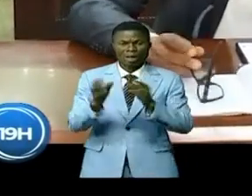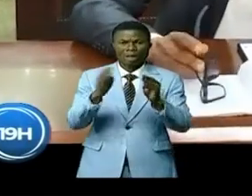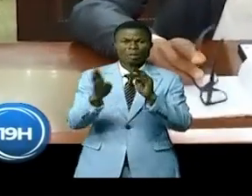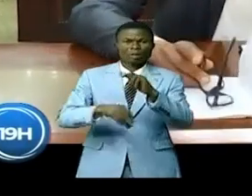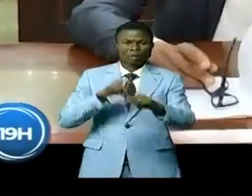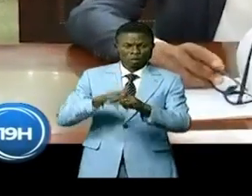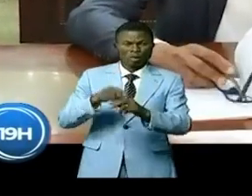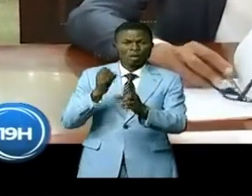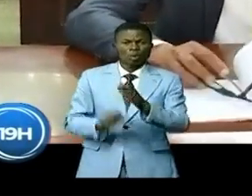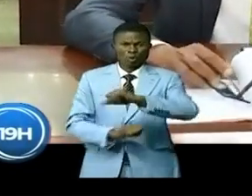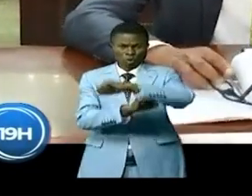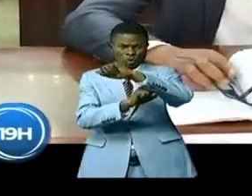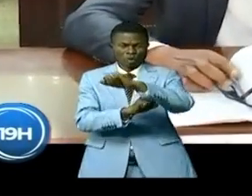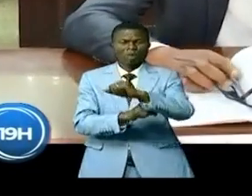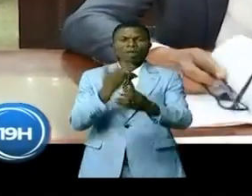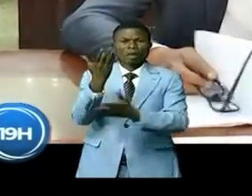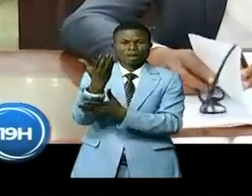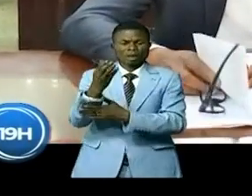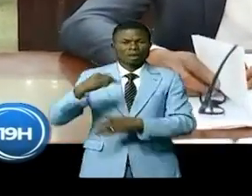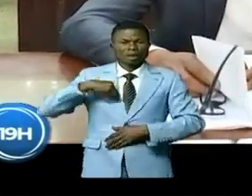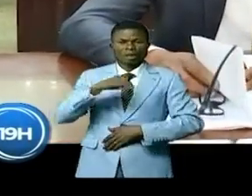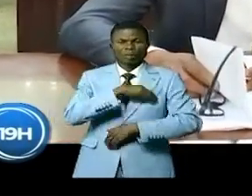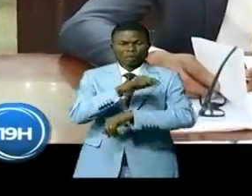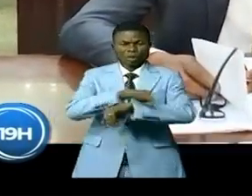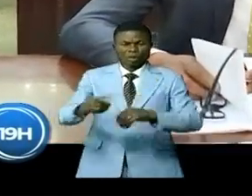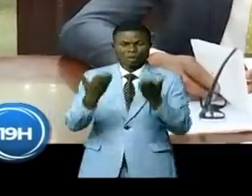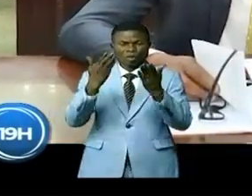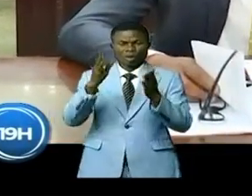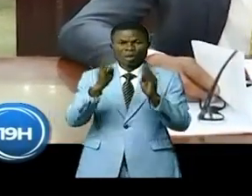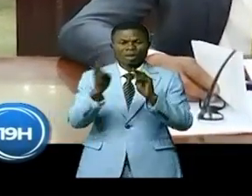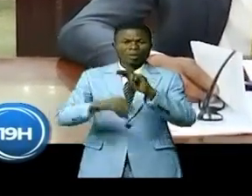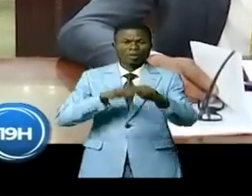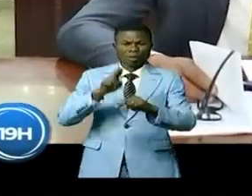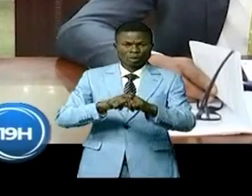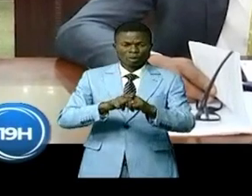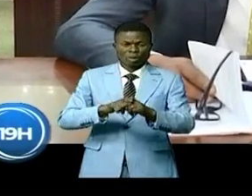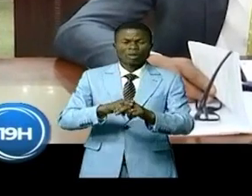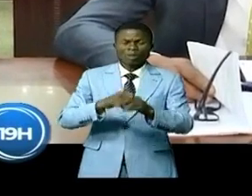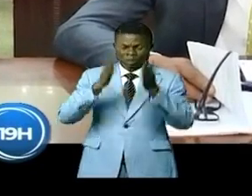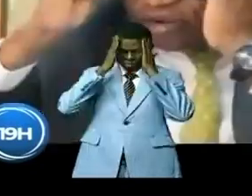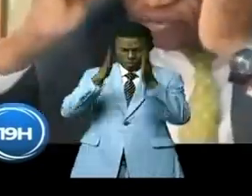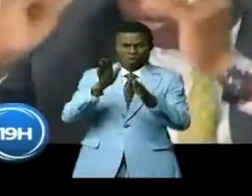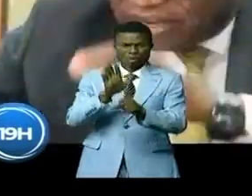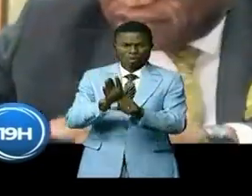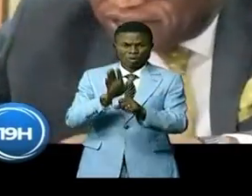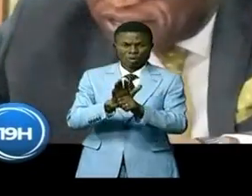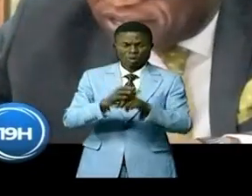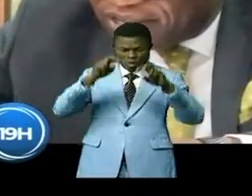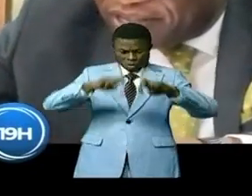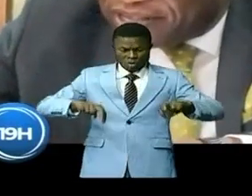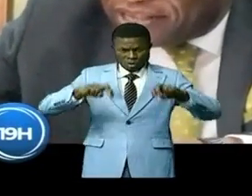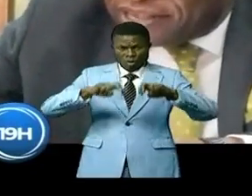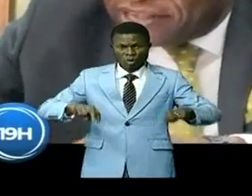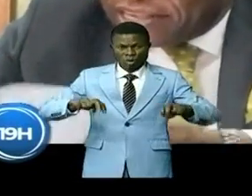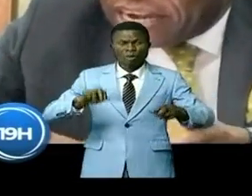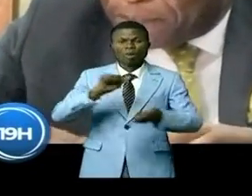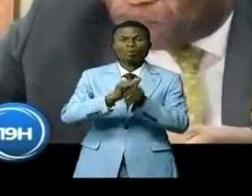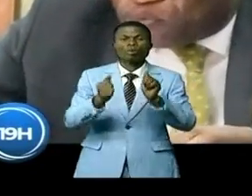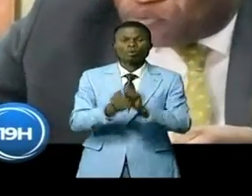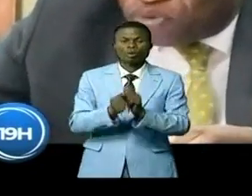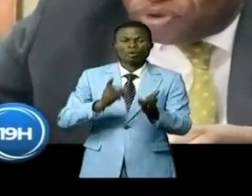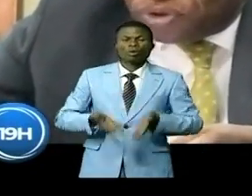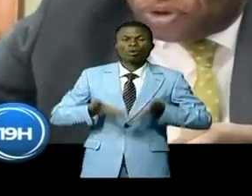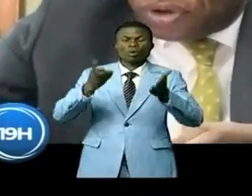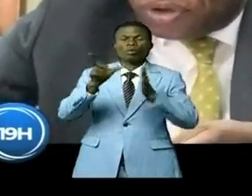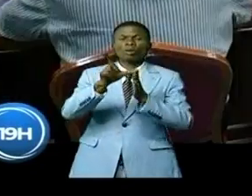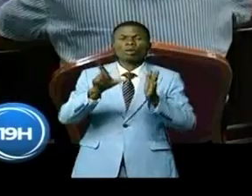à l'appui, a invité le membre du bureau d'études de l'Assemblée nationale à plus d'attention dans les analyses sur de propositions